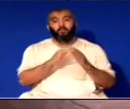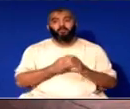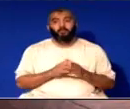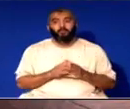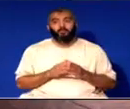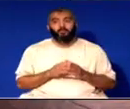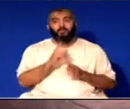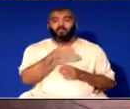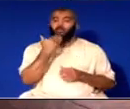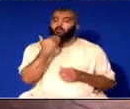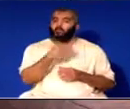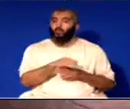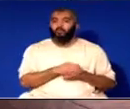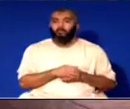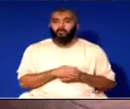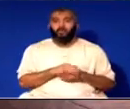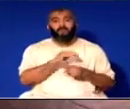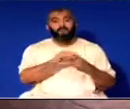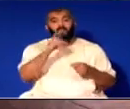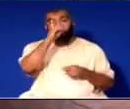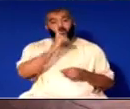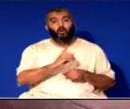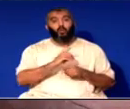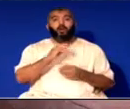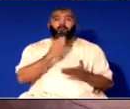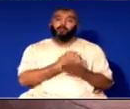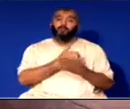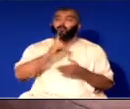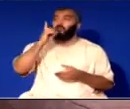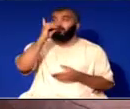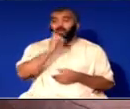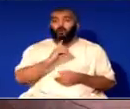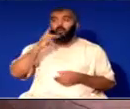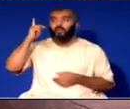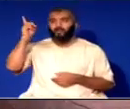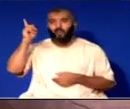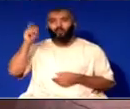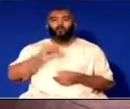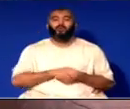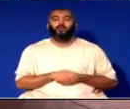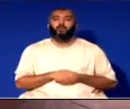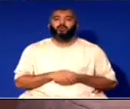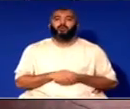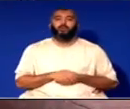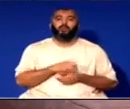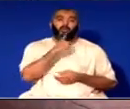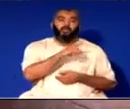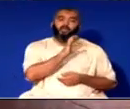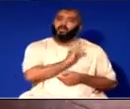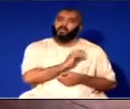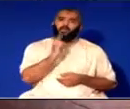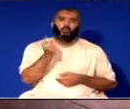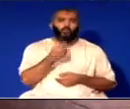منه أنت أدي حقوق الله إذا عنده حق في هذه الوليدات في كواغطو الله يسهل عليه أنت المهم حرصي بها يكون أولادك